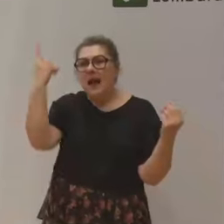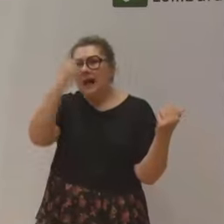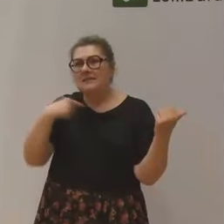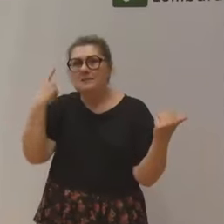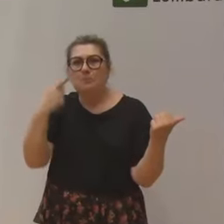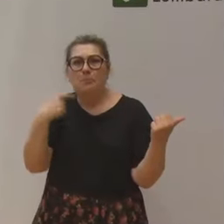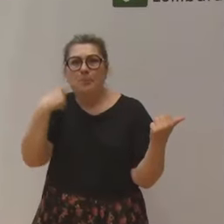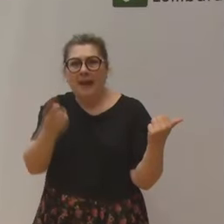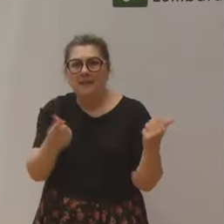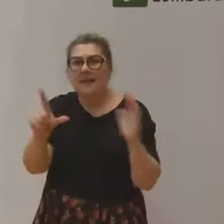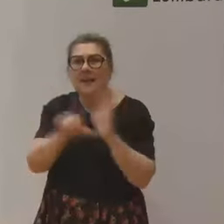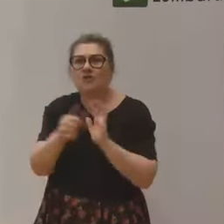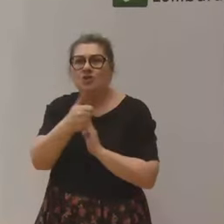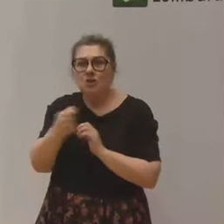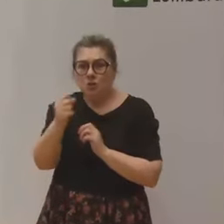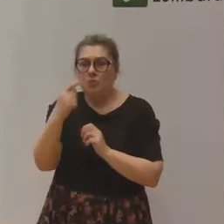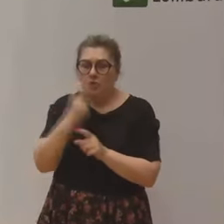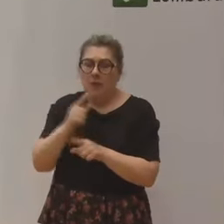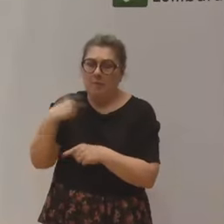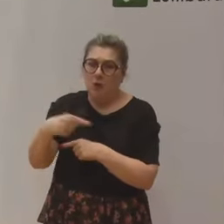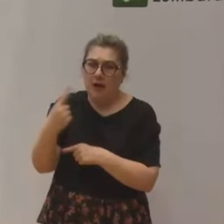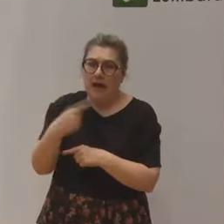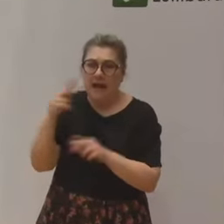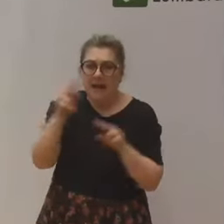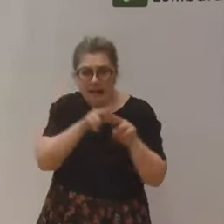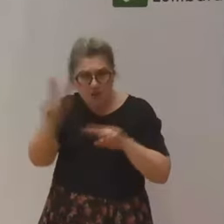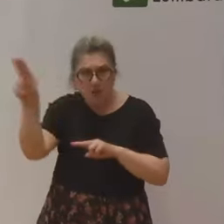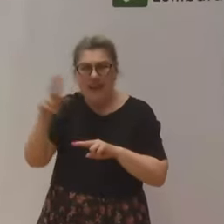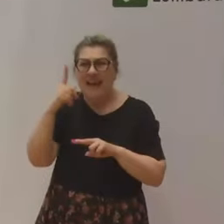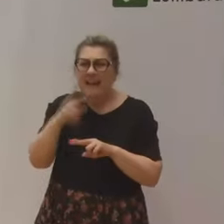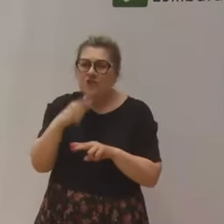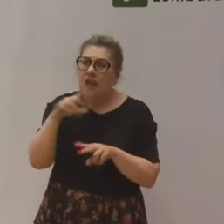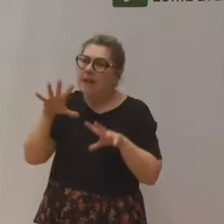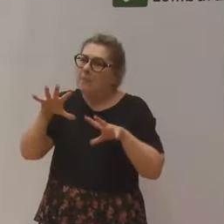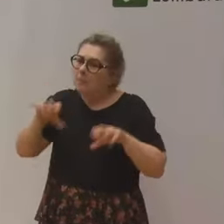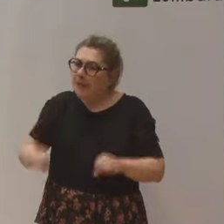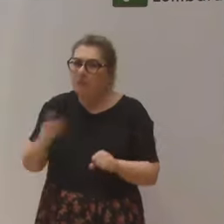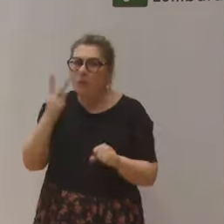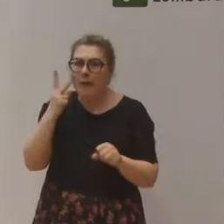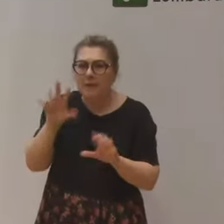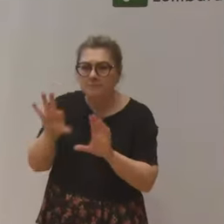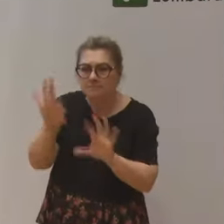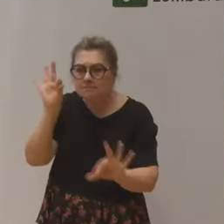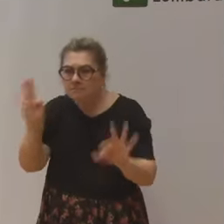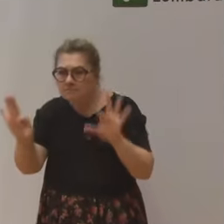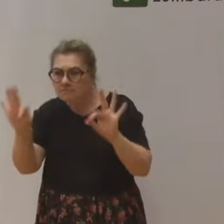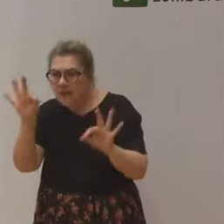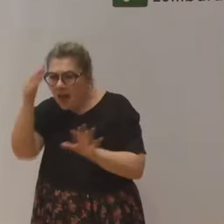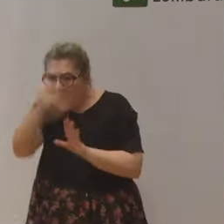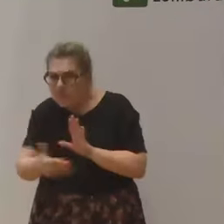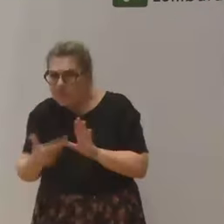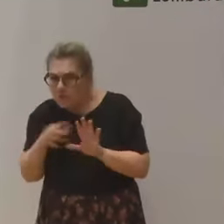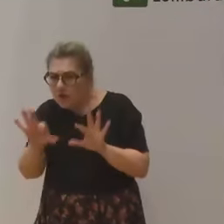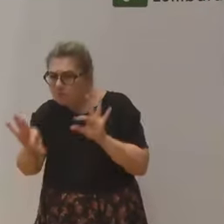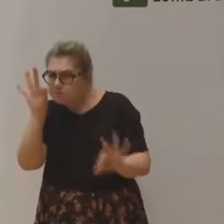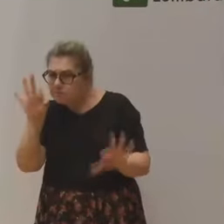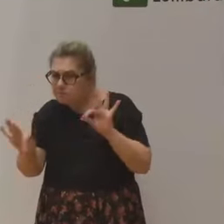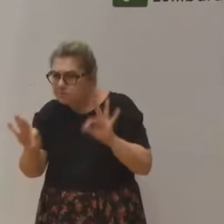no? Della legge 112, anche a livello nazionale c'è un impegno per andare a cogliere quei limiti che solo